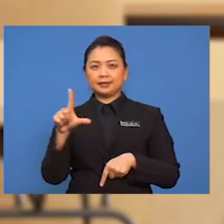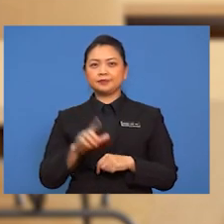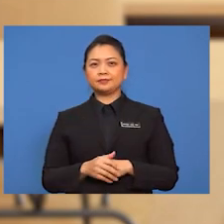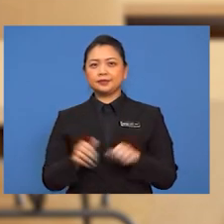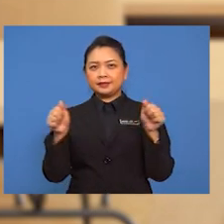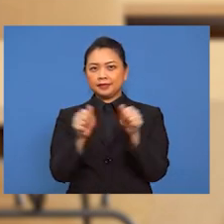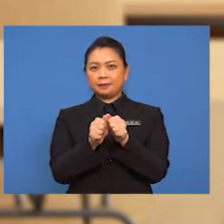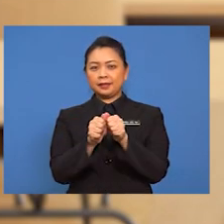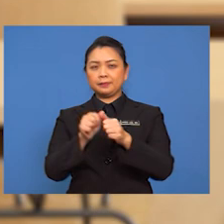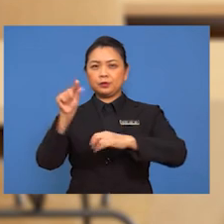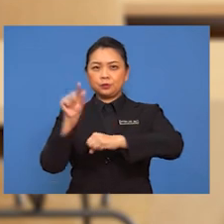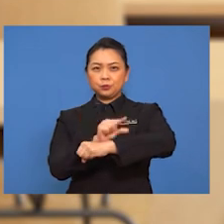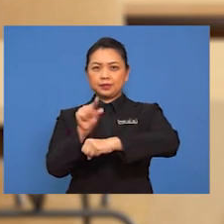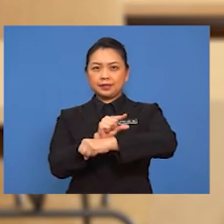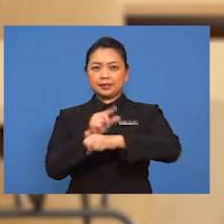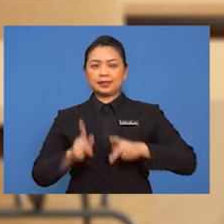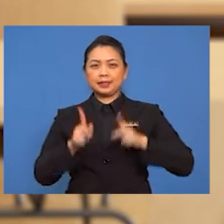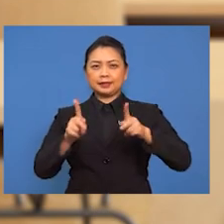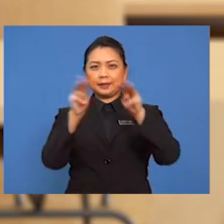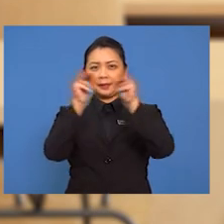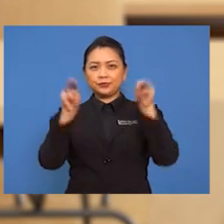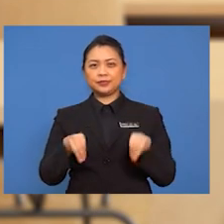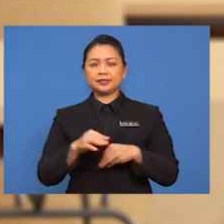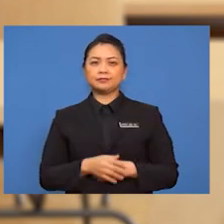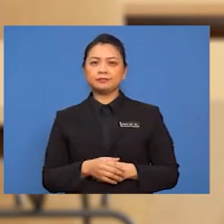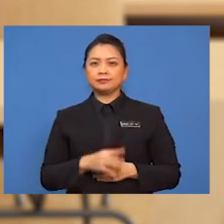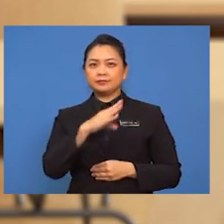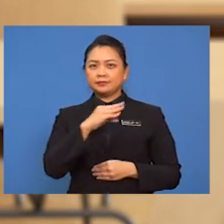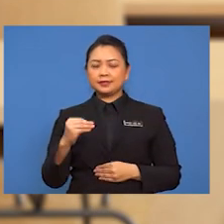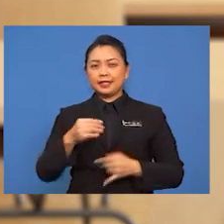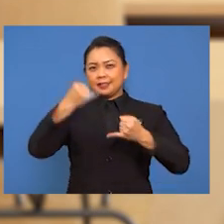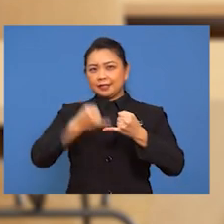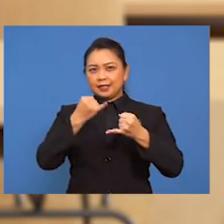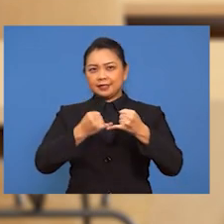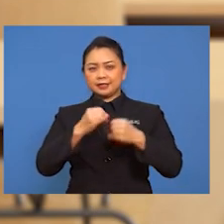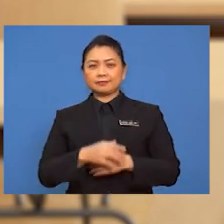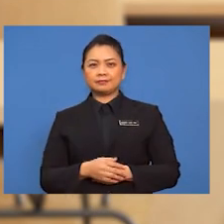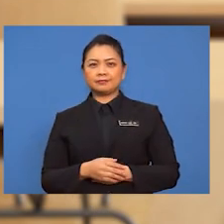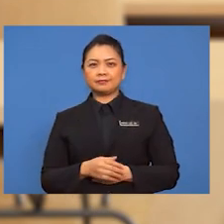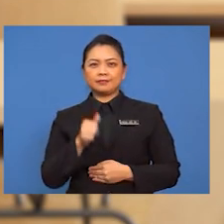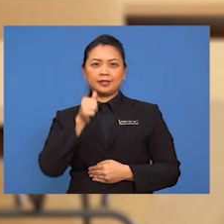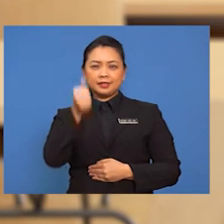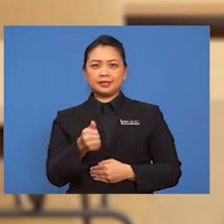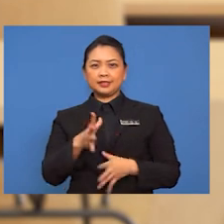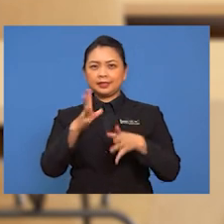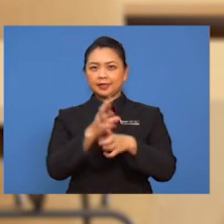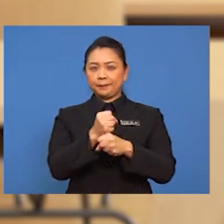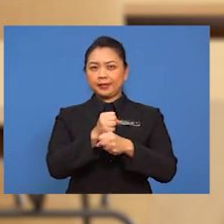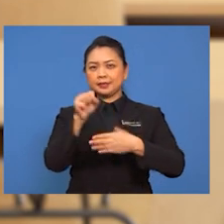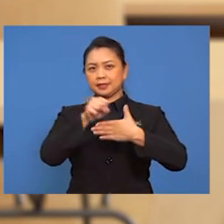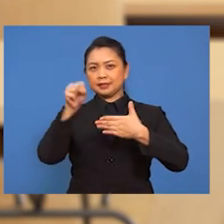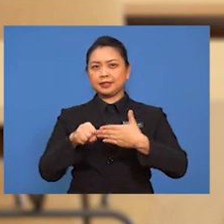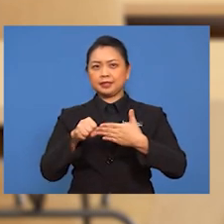serentak Dengan Menggunakan Kaedah Matriks Dan yang terakhir Anda dapat